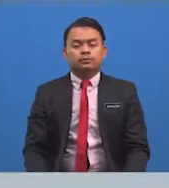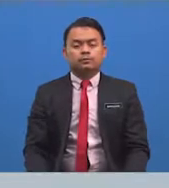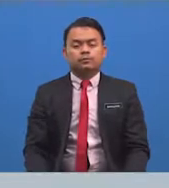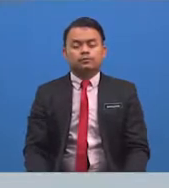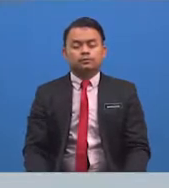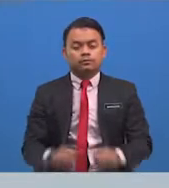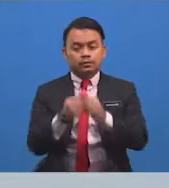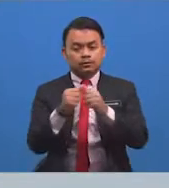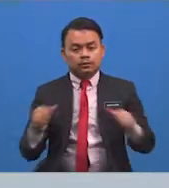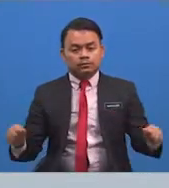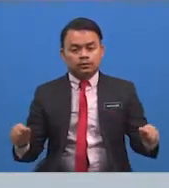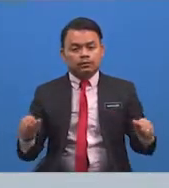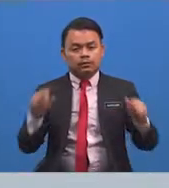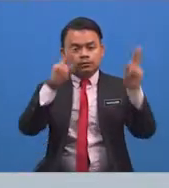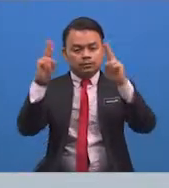yang menjadi kering.